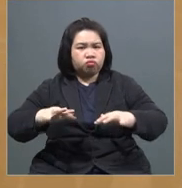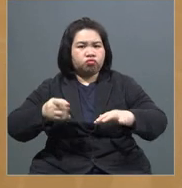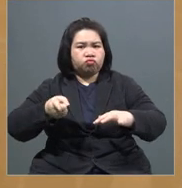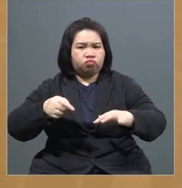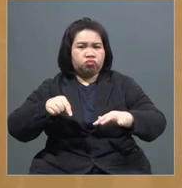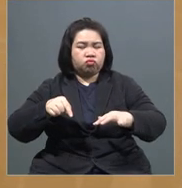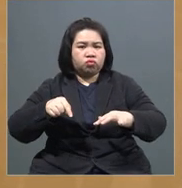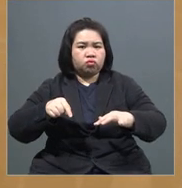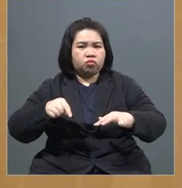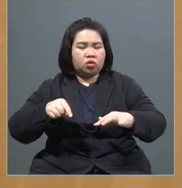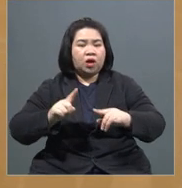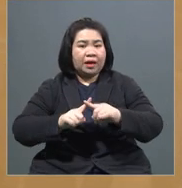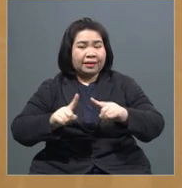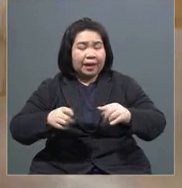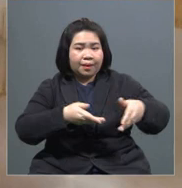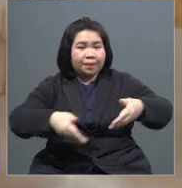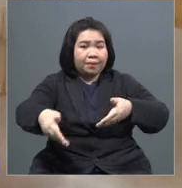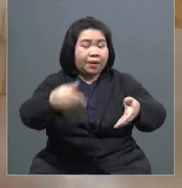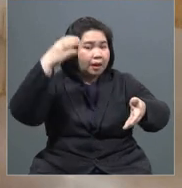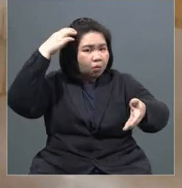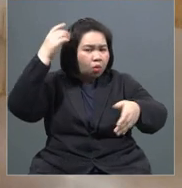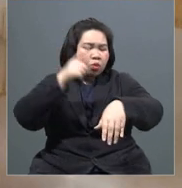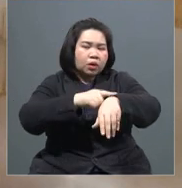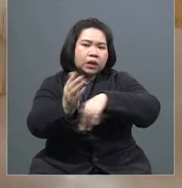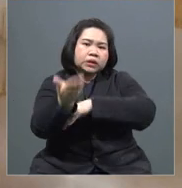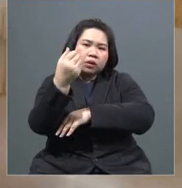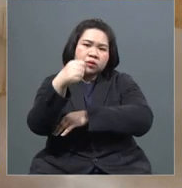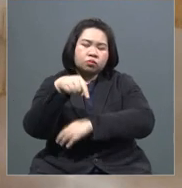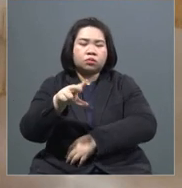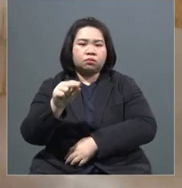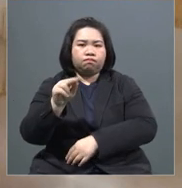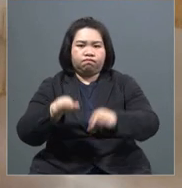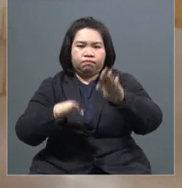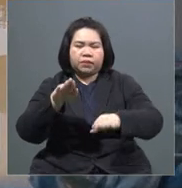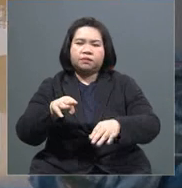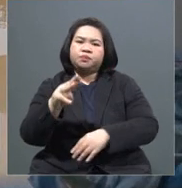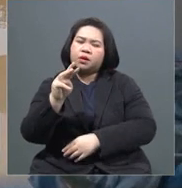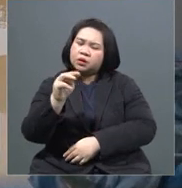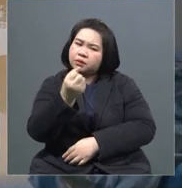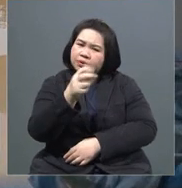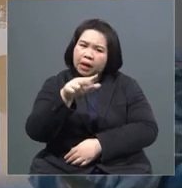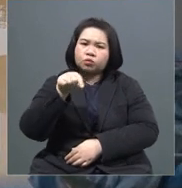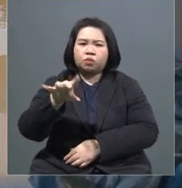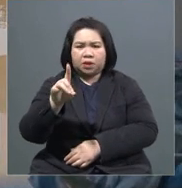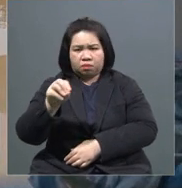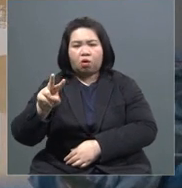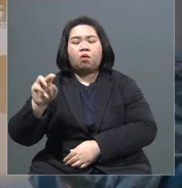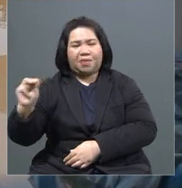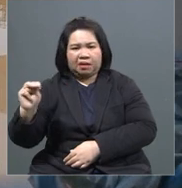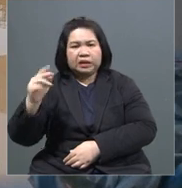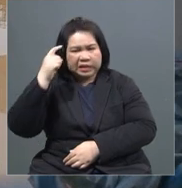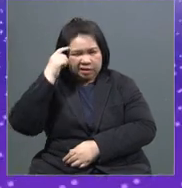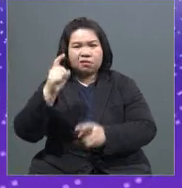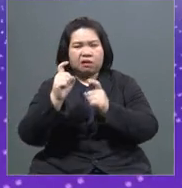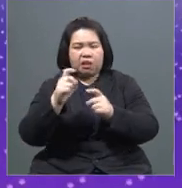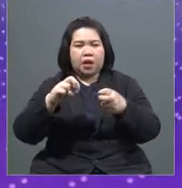างเต็มที่ส่วนระดับน้ำโขงนะครับตอนประมาณ10โมงครึ่งเนี่ยอยู่ที่13เมตร82เซนอยู่ในเกณฑ์ที่มีความเสี่ยงอันตราย